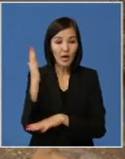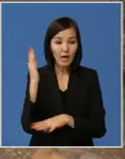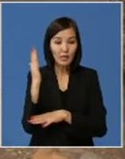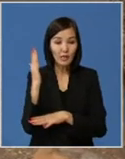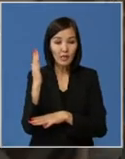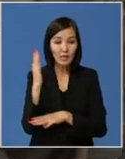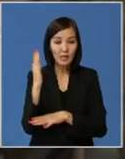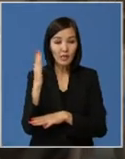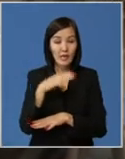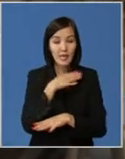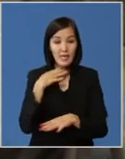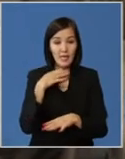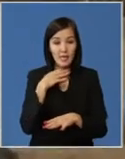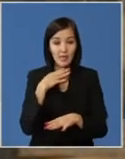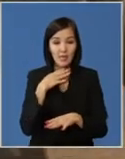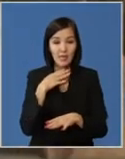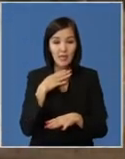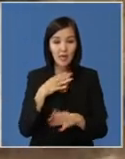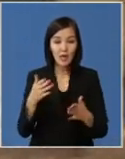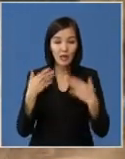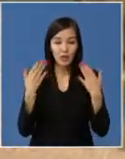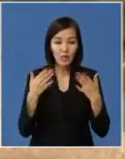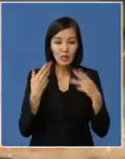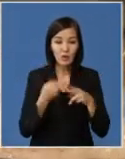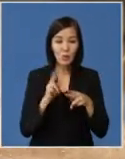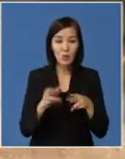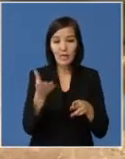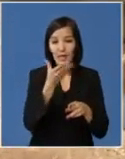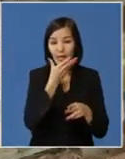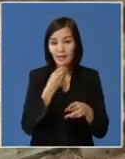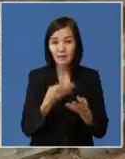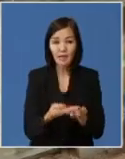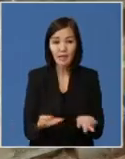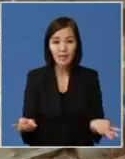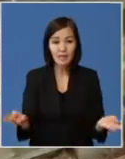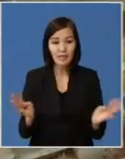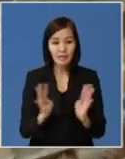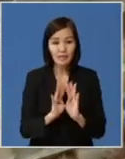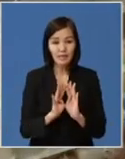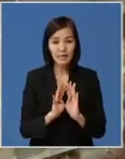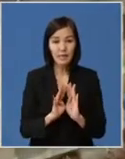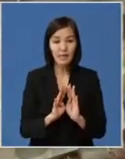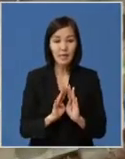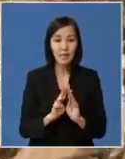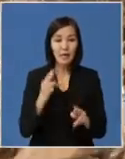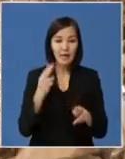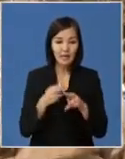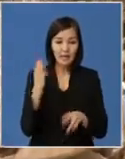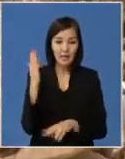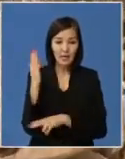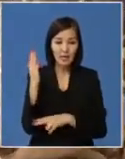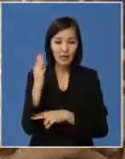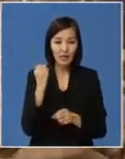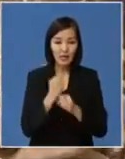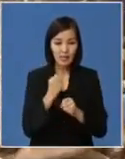салғанға ыңғайлы, мол пішінді, жеңіл әрі көркі көз арбайтын бедерлі ыдыс. Негізінен таза берік ағаштан жасалады. Сондықтан табыс